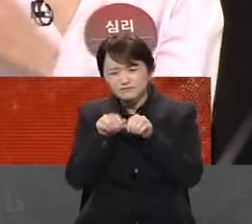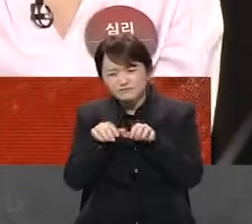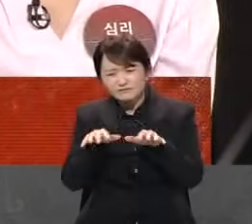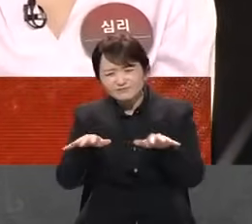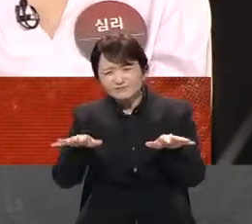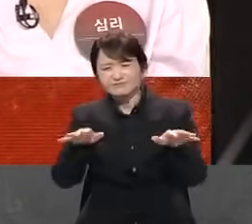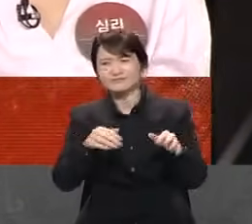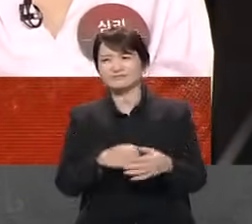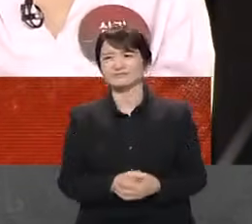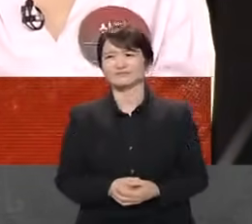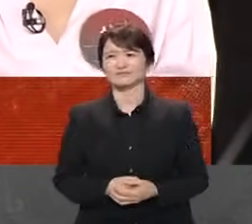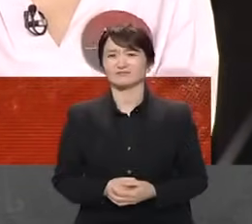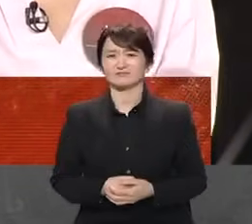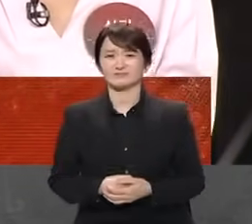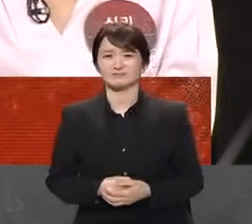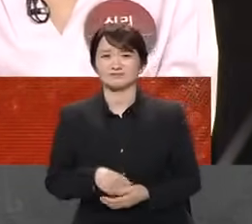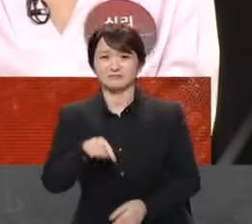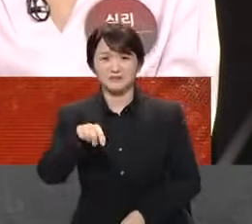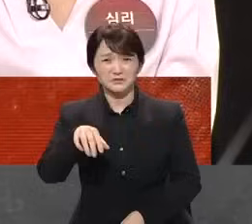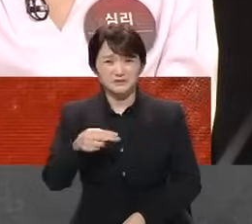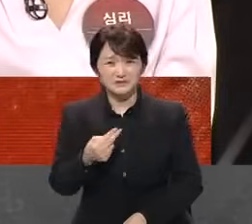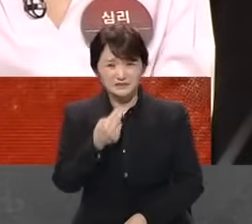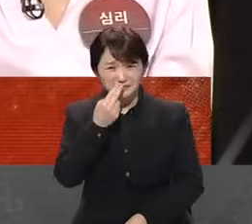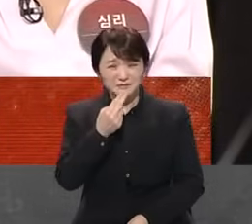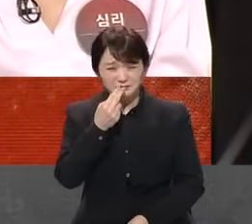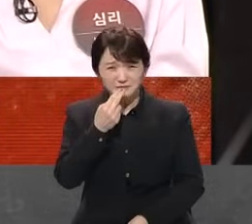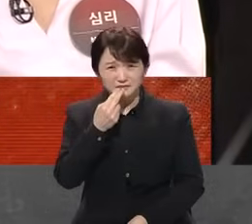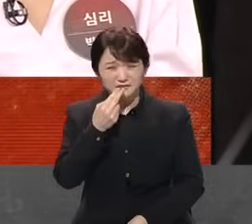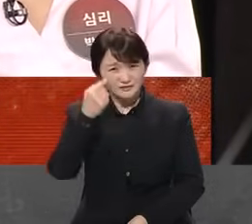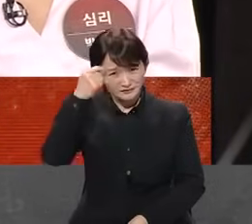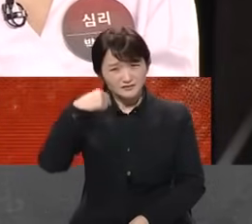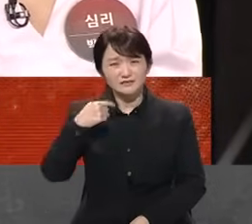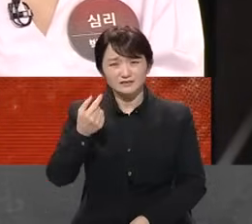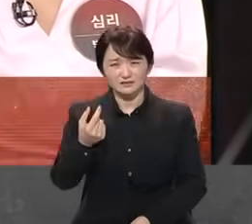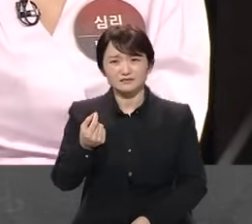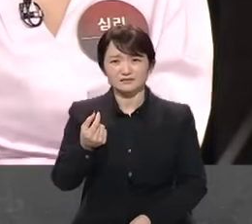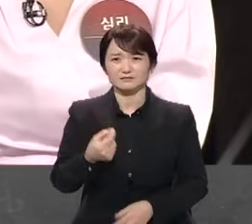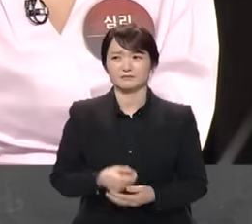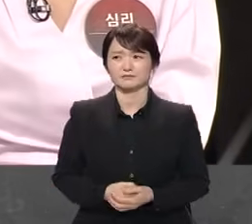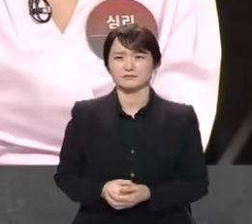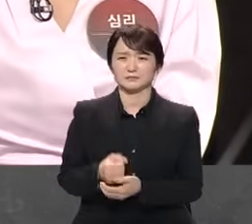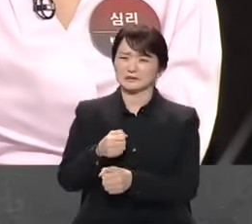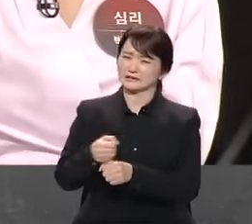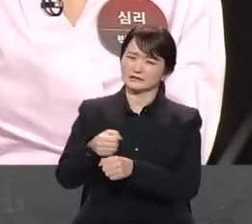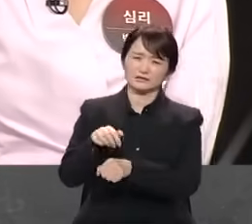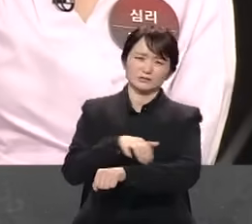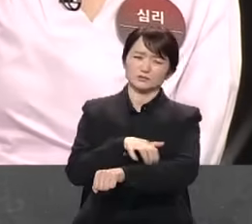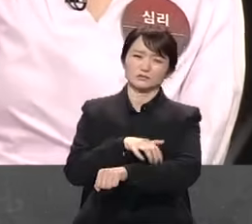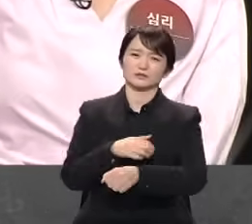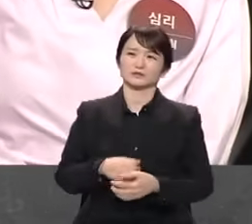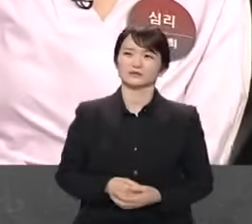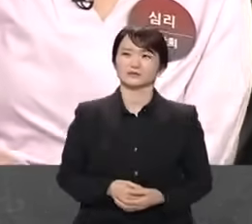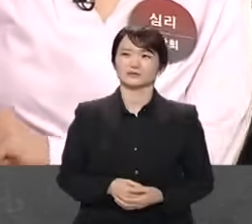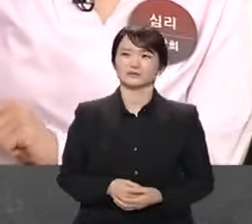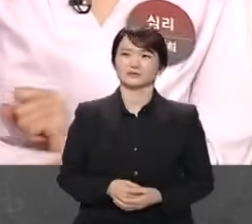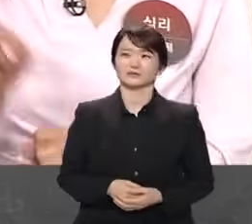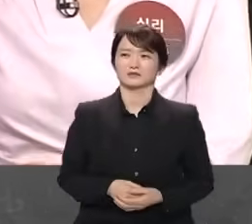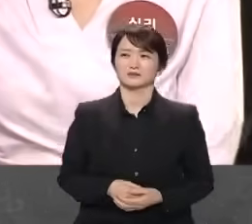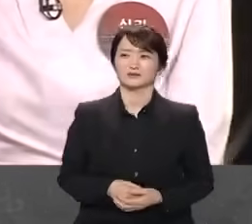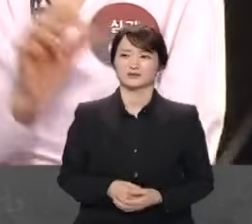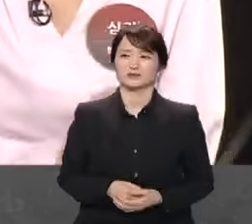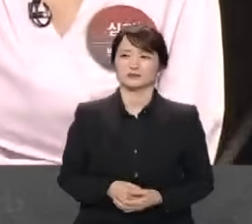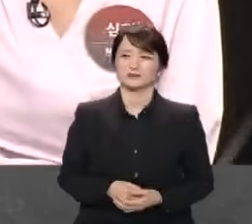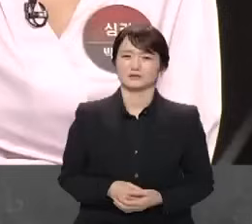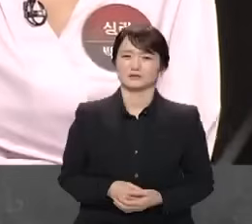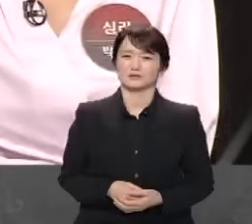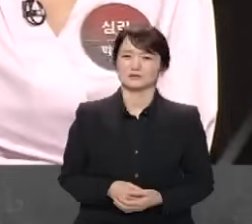이렇게 맡아지는 느낌이거든요. 그래서 좀 황당하고 좀 불편합니다. 근데 또 그런 마음이 들면서 또 약간